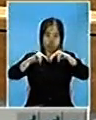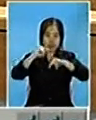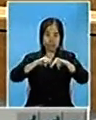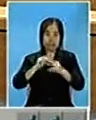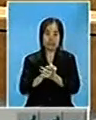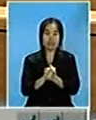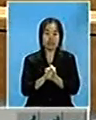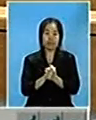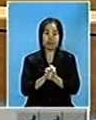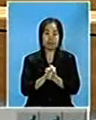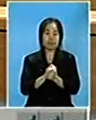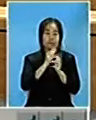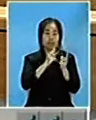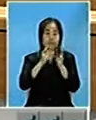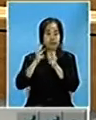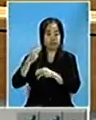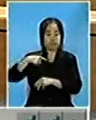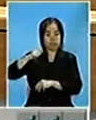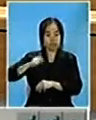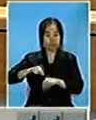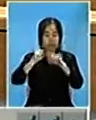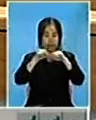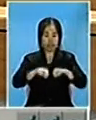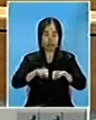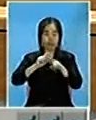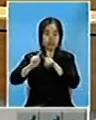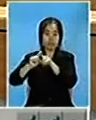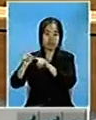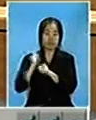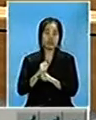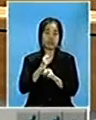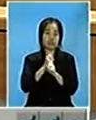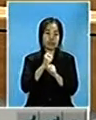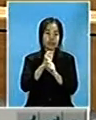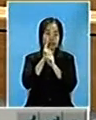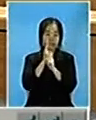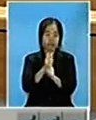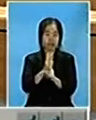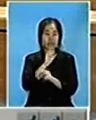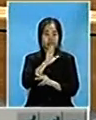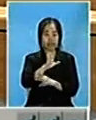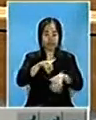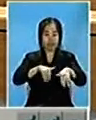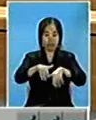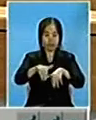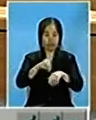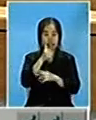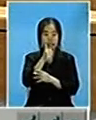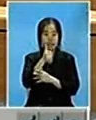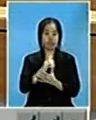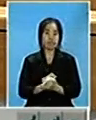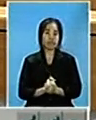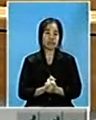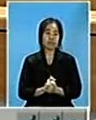การวินิจฉัยคดีต่างๆที่ผ่านมานะครับให้มันถูกใจประชาชนมันดีแล้วนะครับ